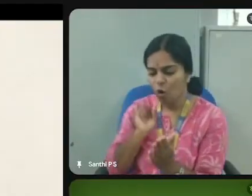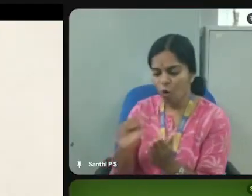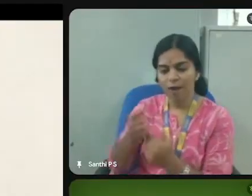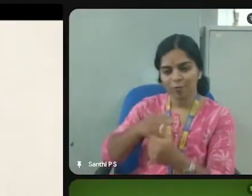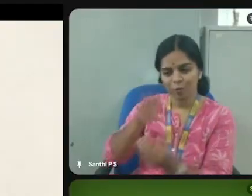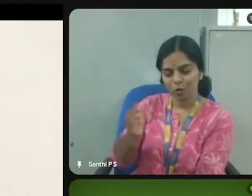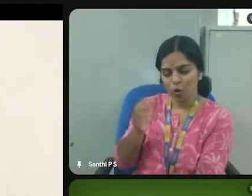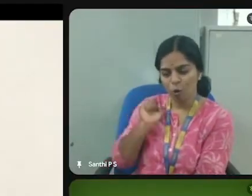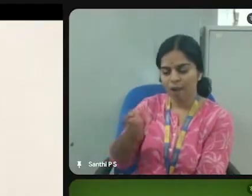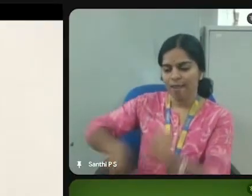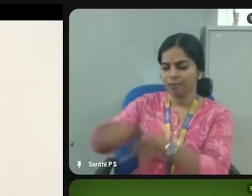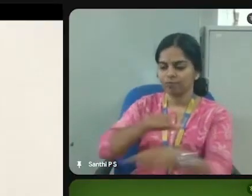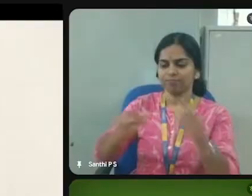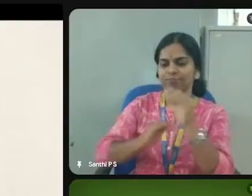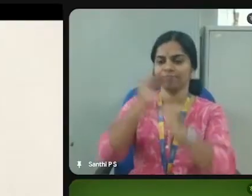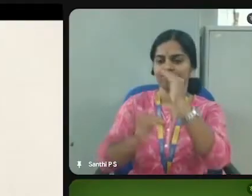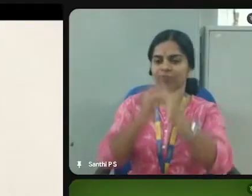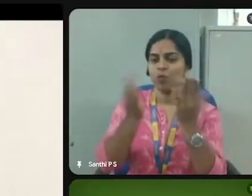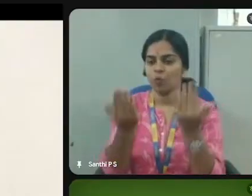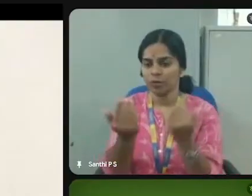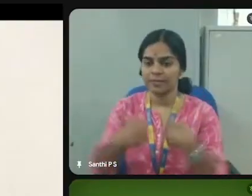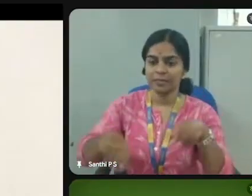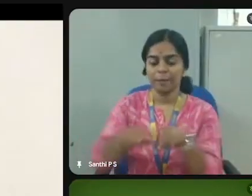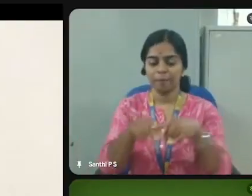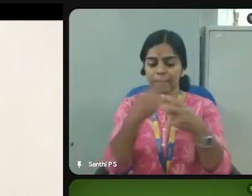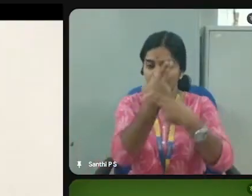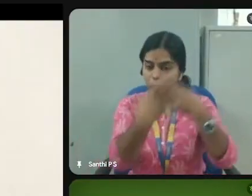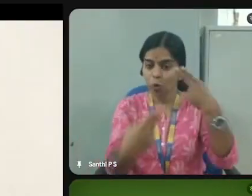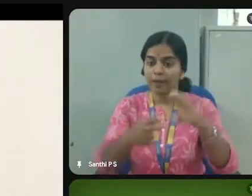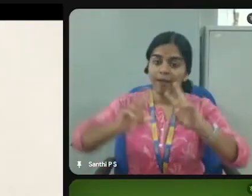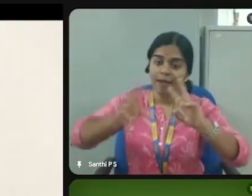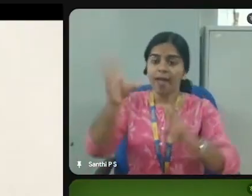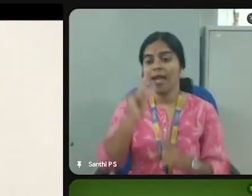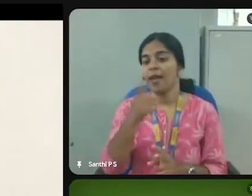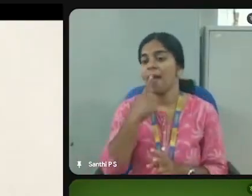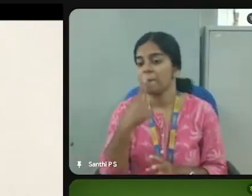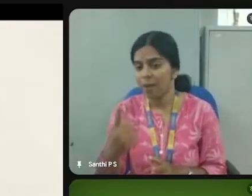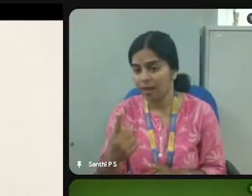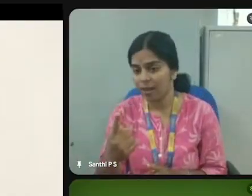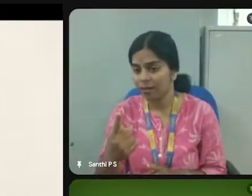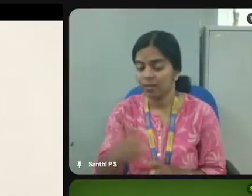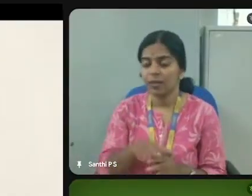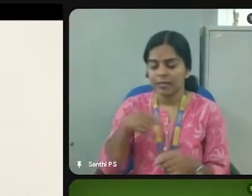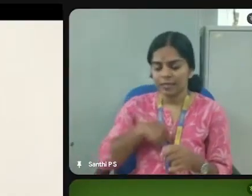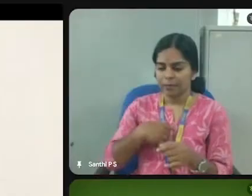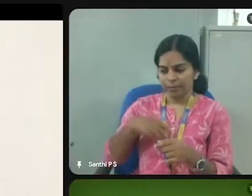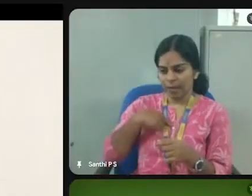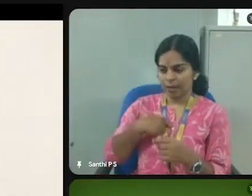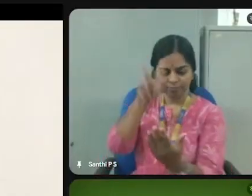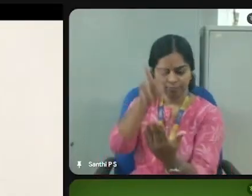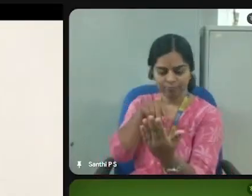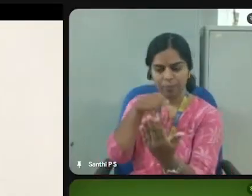ഇംപ്രൂവ് ചെയ്യാവുന്നതാണ്. അതിനോടൊപ്പം തന്നെ സ്റ്റോറി റീടെല്ലിംഗ് ആക്ടിവിറ്റീസ്, നമ്മൾ സ്റ്റോറി അങ്ങോട്ട് പറഞ്ഞു കൊടുക്കുക മാത്രമല്ല ആ കുട്ടികളെ കൊണ്ട്